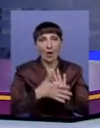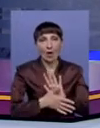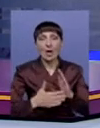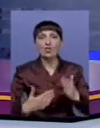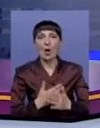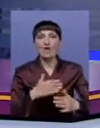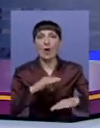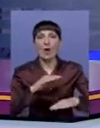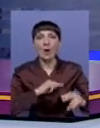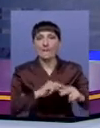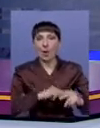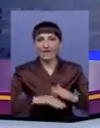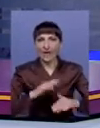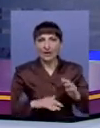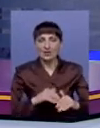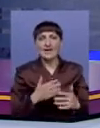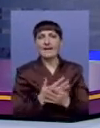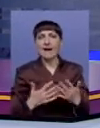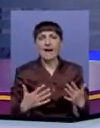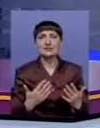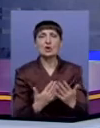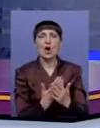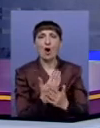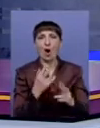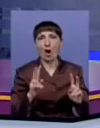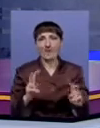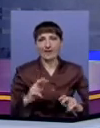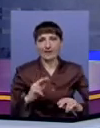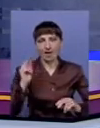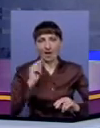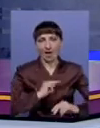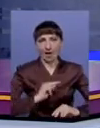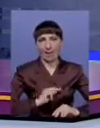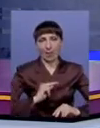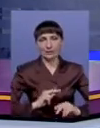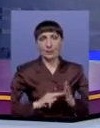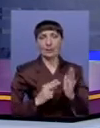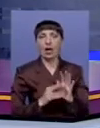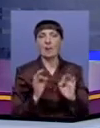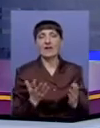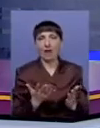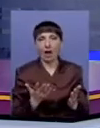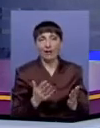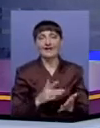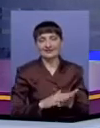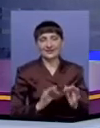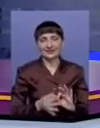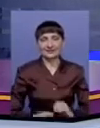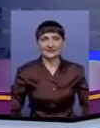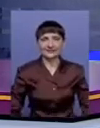новую профессию, но и основы тайм-менеджмента, самоорганизации и правильной постановки целей. Мира Альжанова расскажет нам